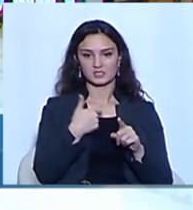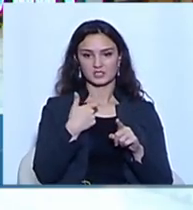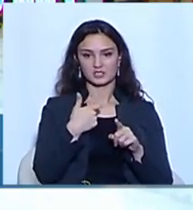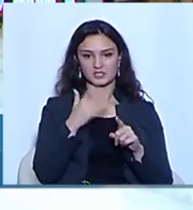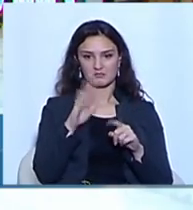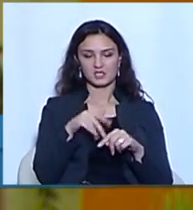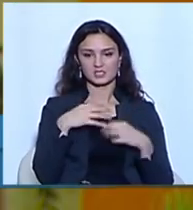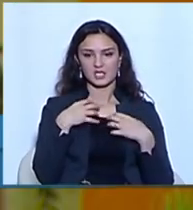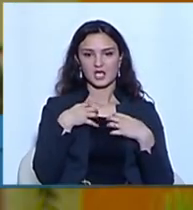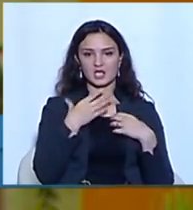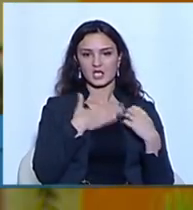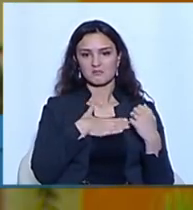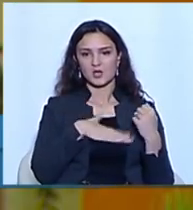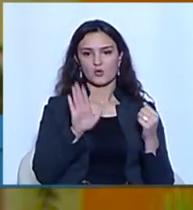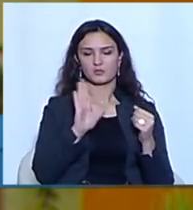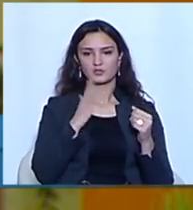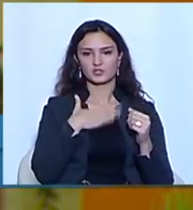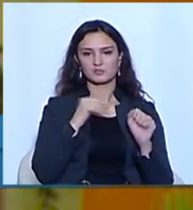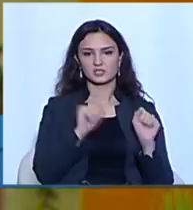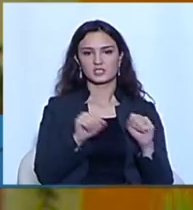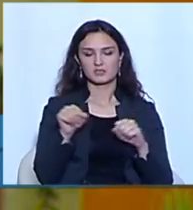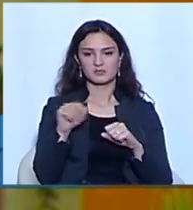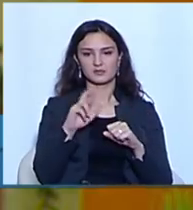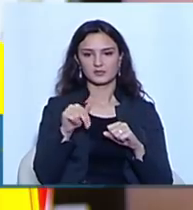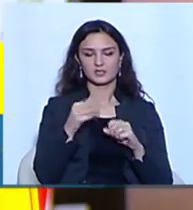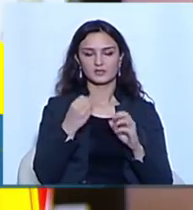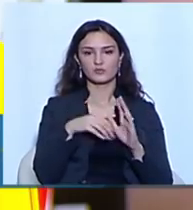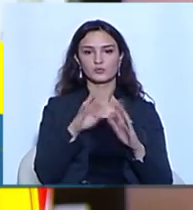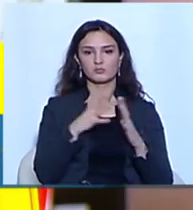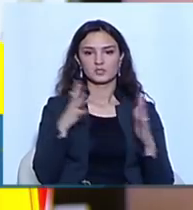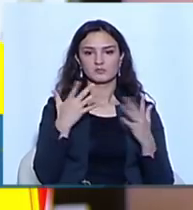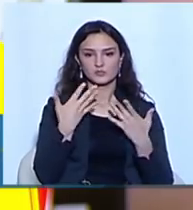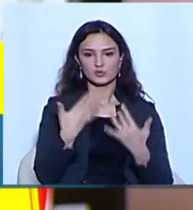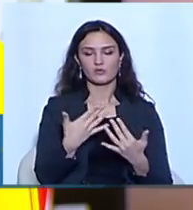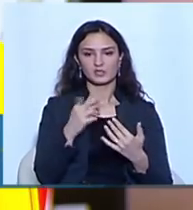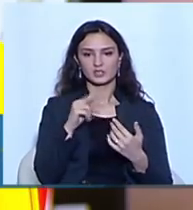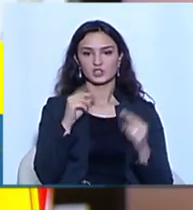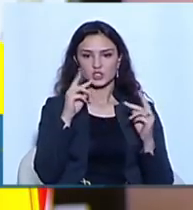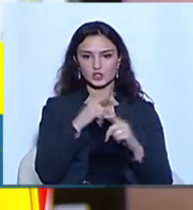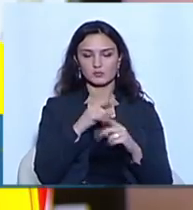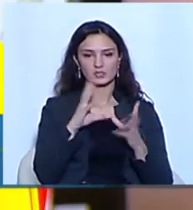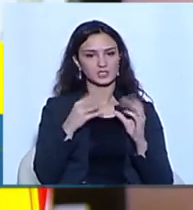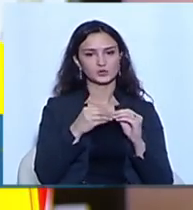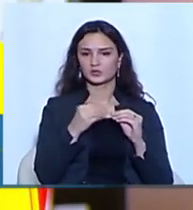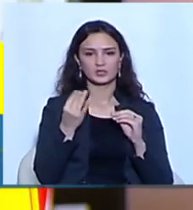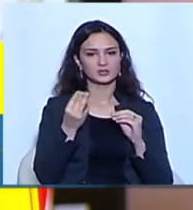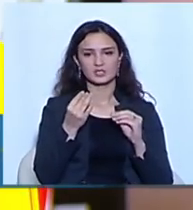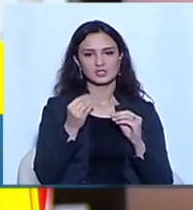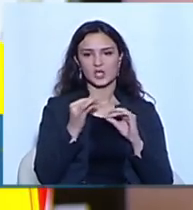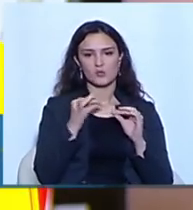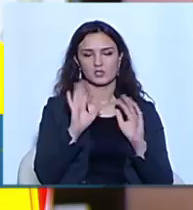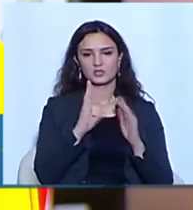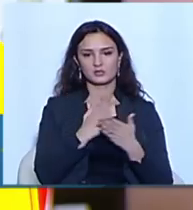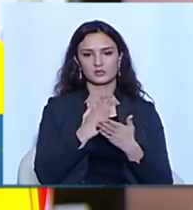მაინც არაკმაყოფილებთ ჩემი, ასე ვთქვათ, შესაძლებლობები და კიდევ უფრო მეც ფთხოვენ და შეცდომაზე საერთოდ არ არის